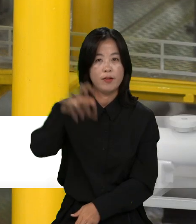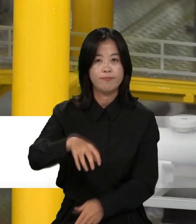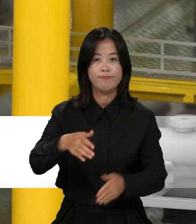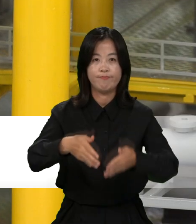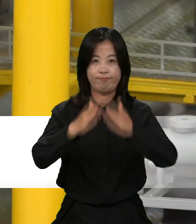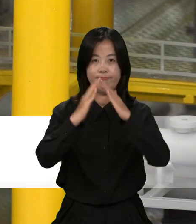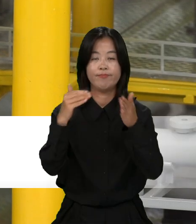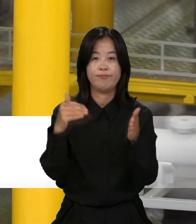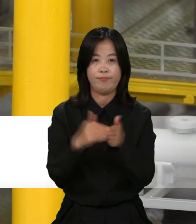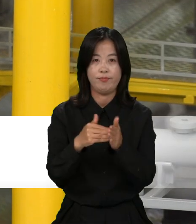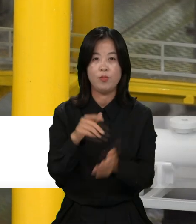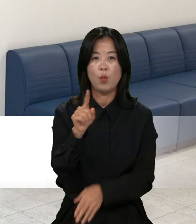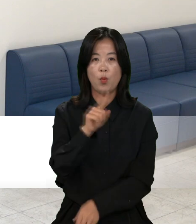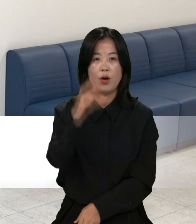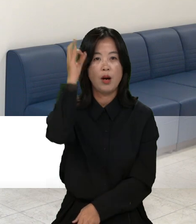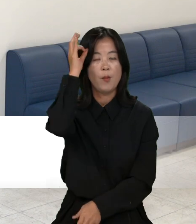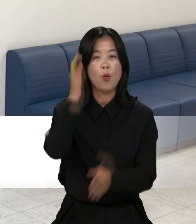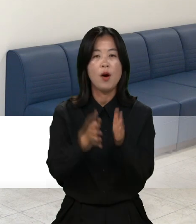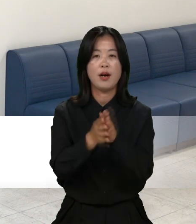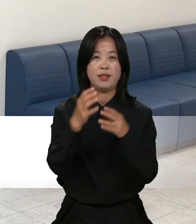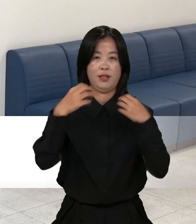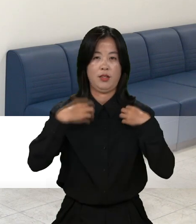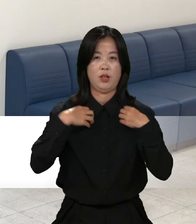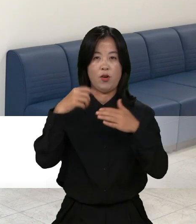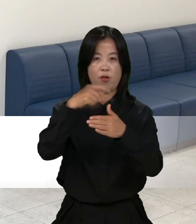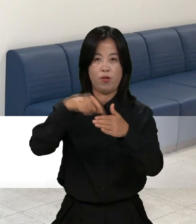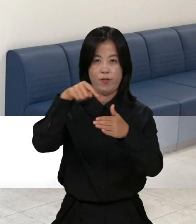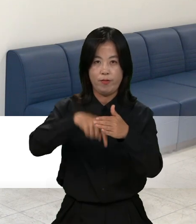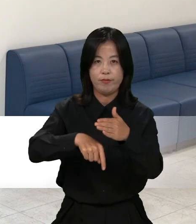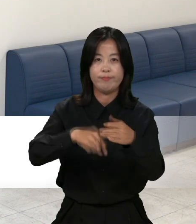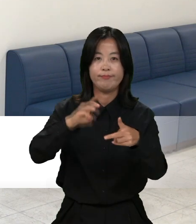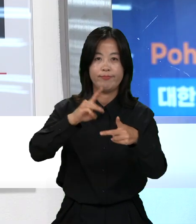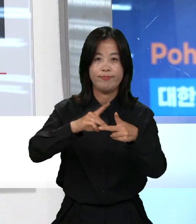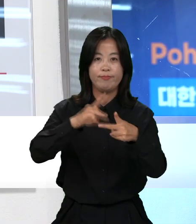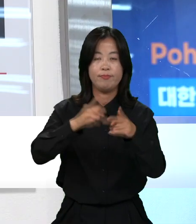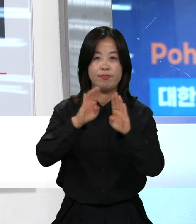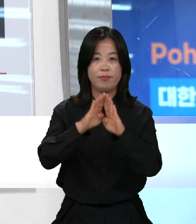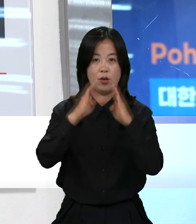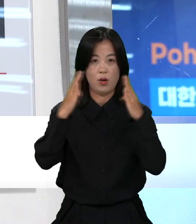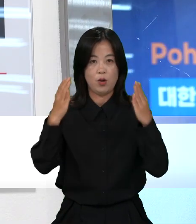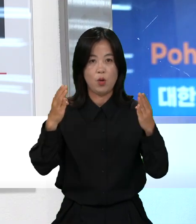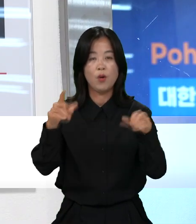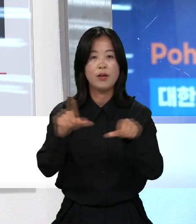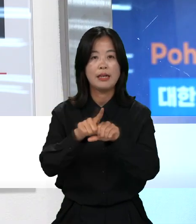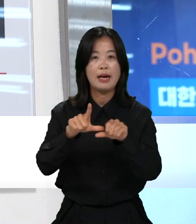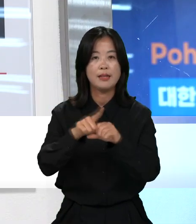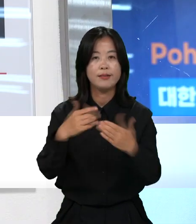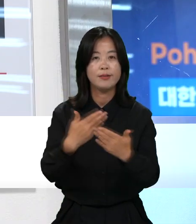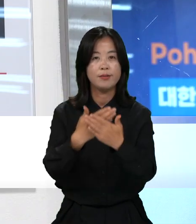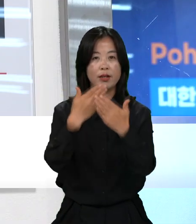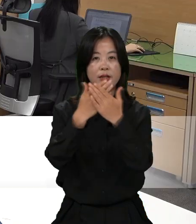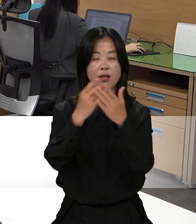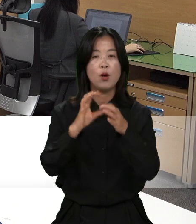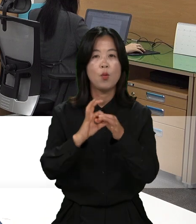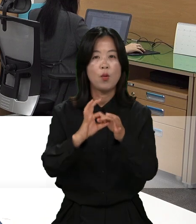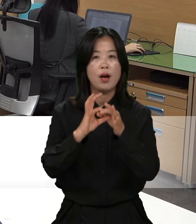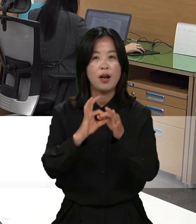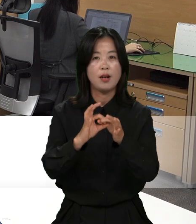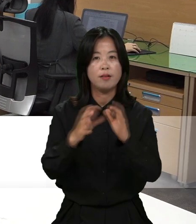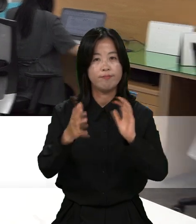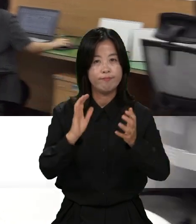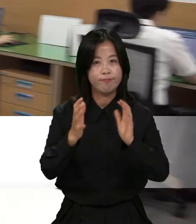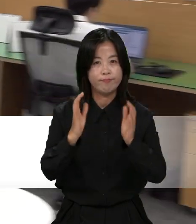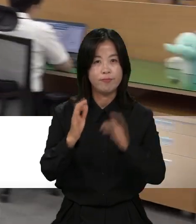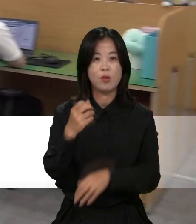했습니다 이에 석유공사는 포항 시청내 의회동 건물에 상호발전 협력 센터를 열고 동해 심해